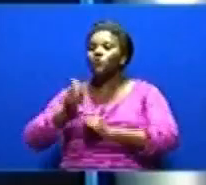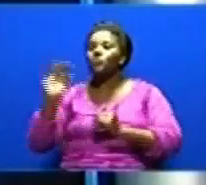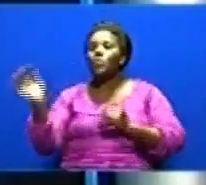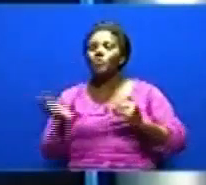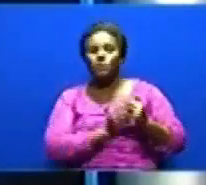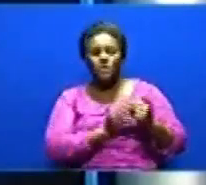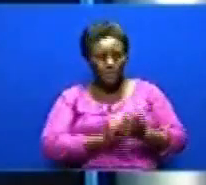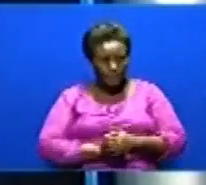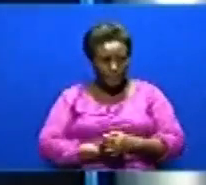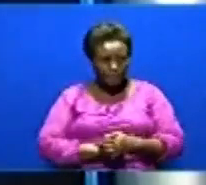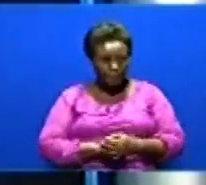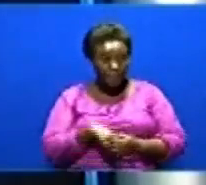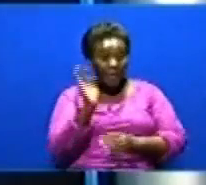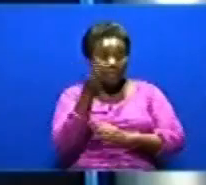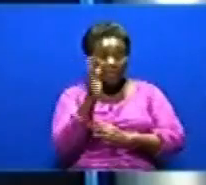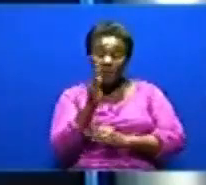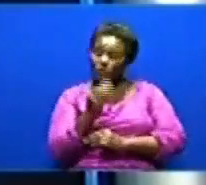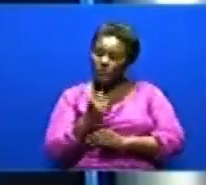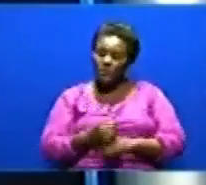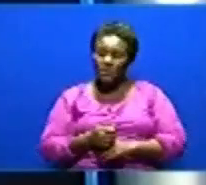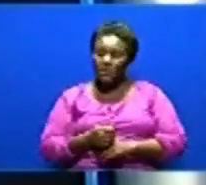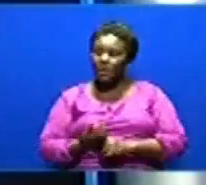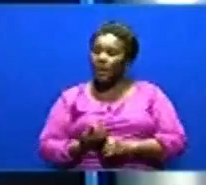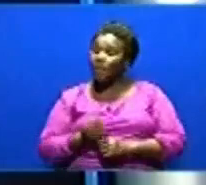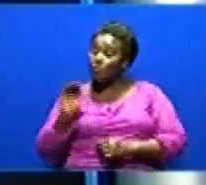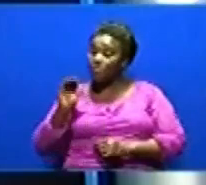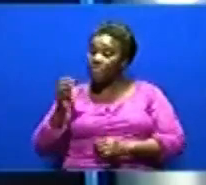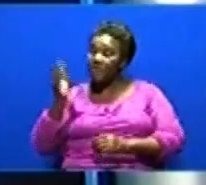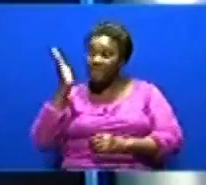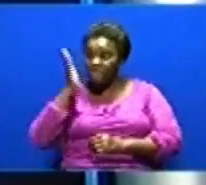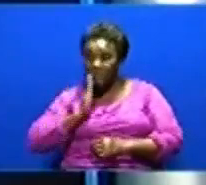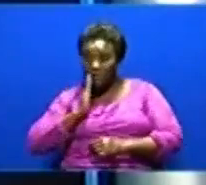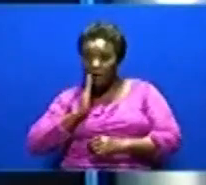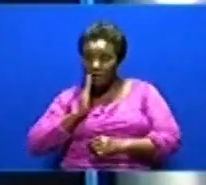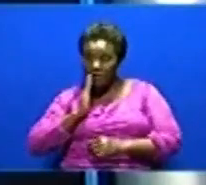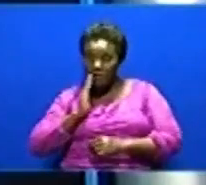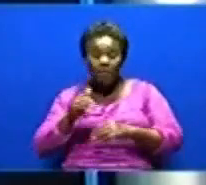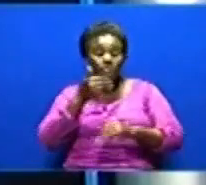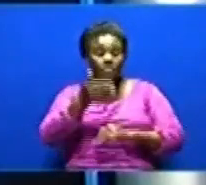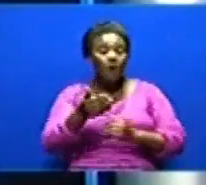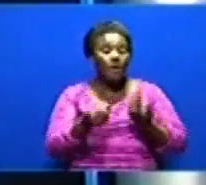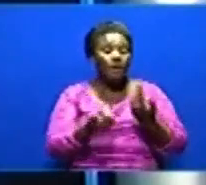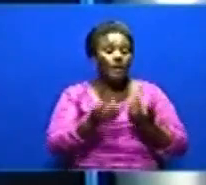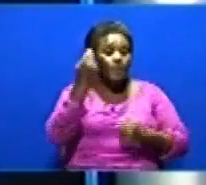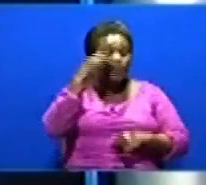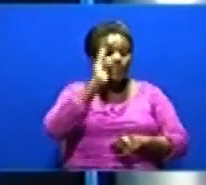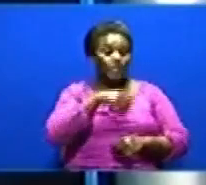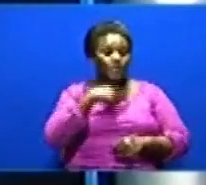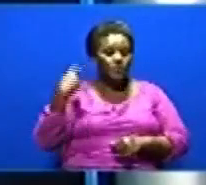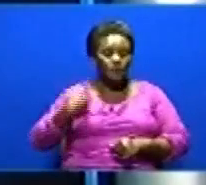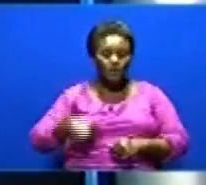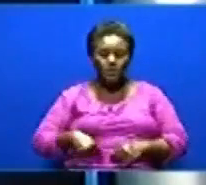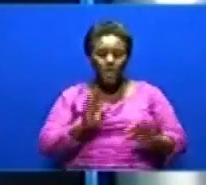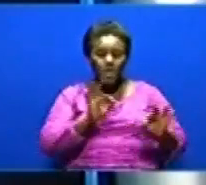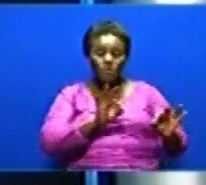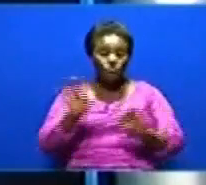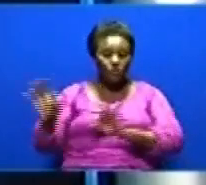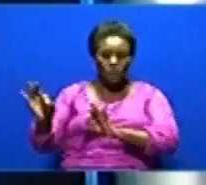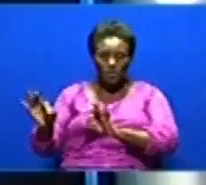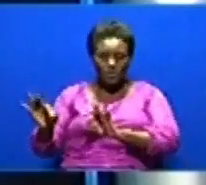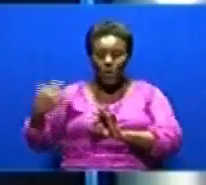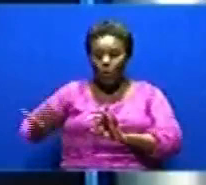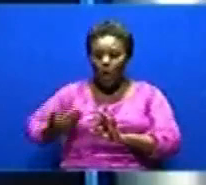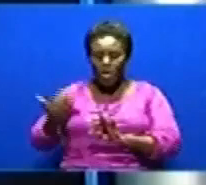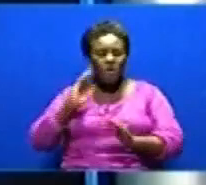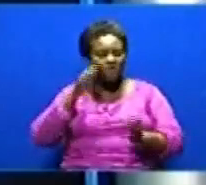baada ya serikali ya China kutangaza kusitisha kwa muda uingiaji wa raia wa kigeni nchini humo kuanzia kesho Machi 28